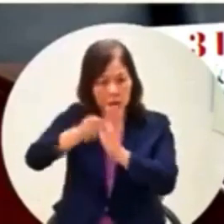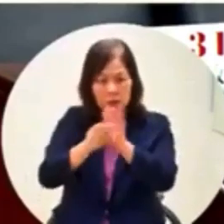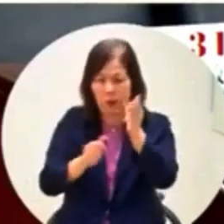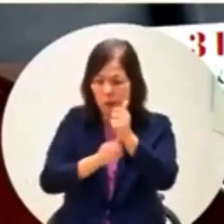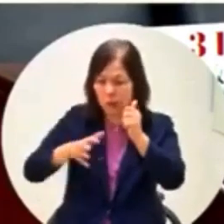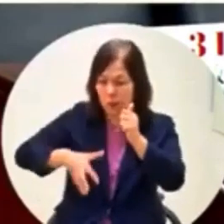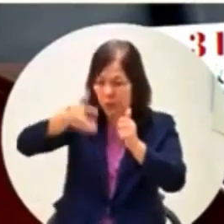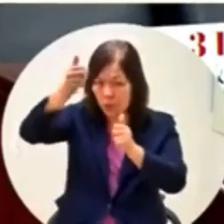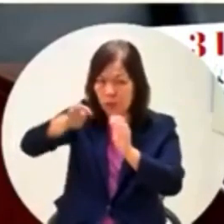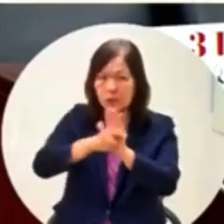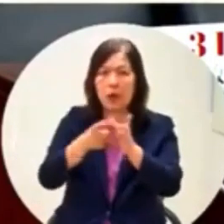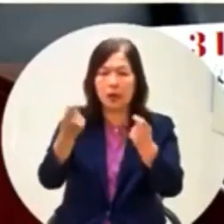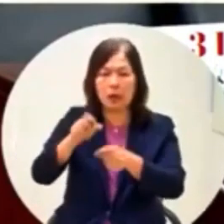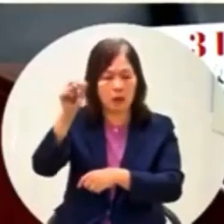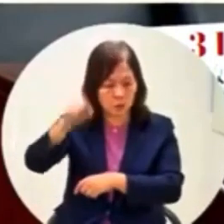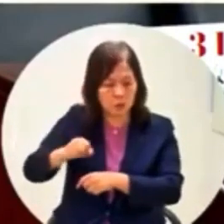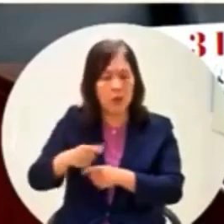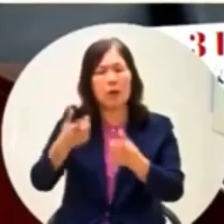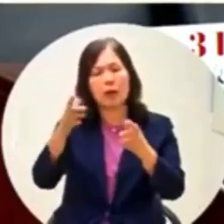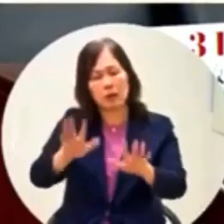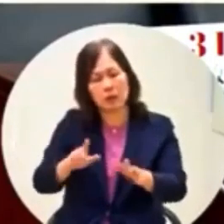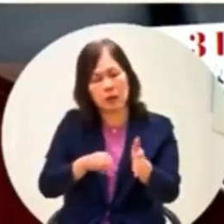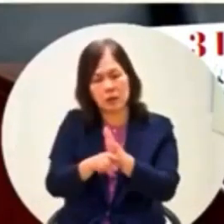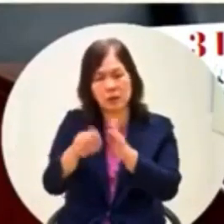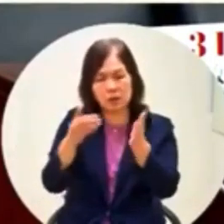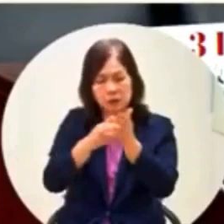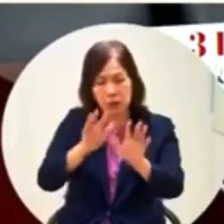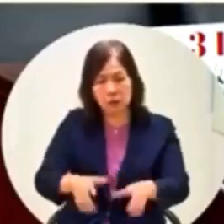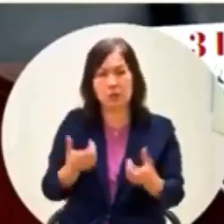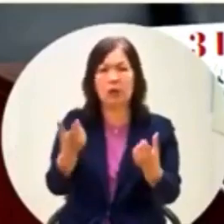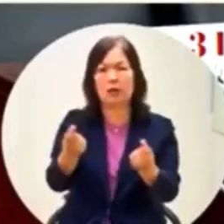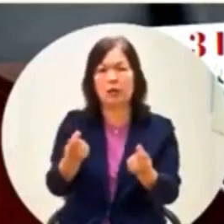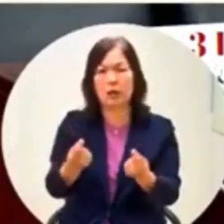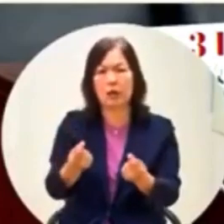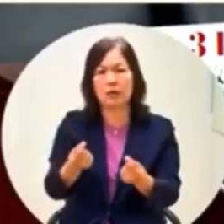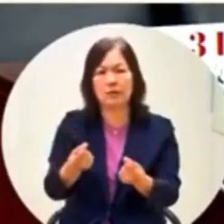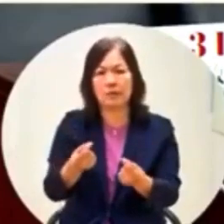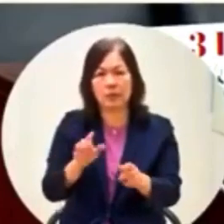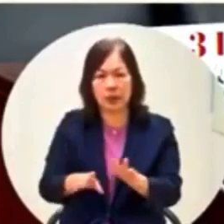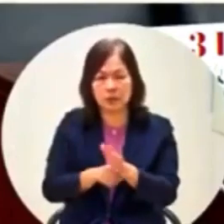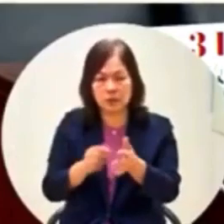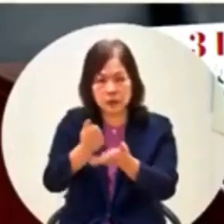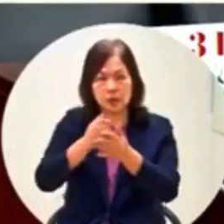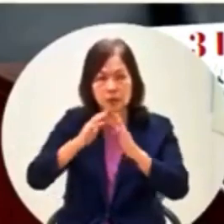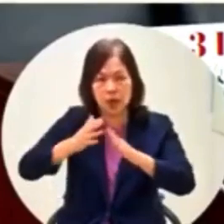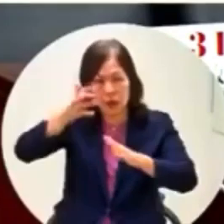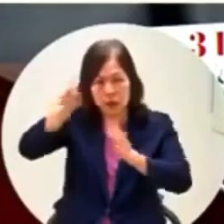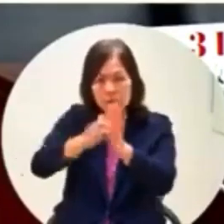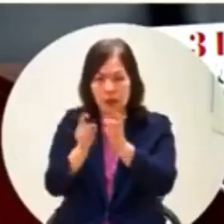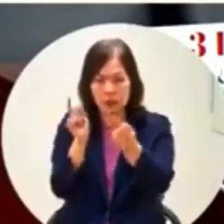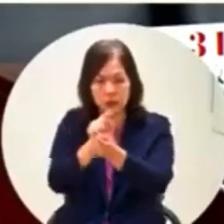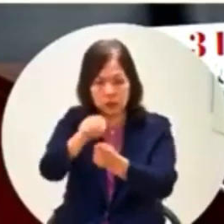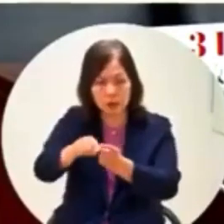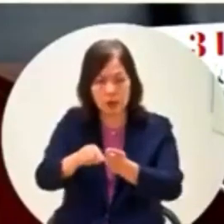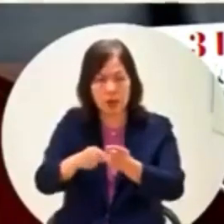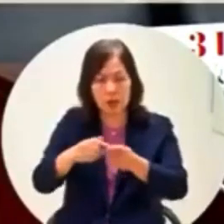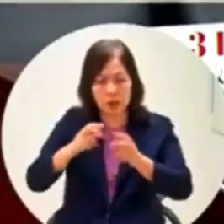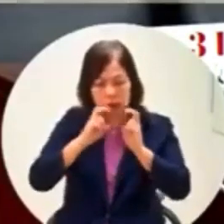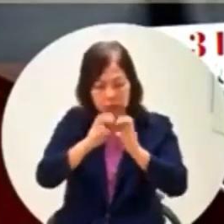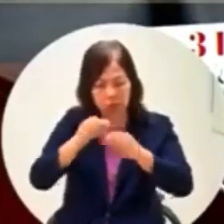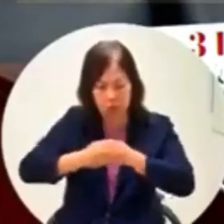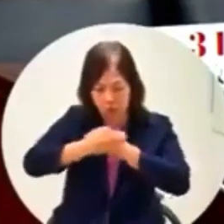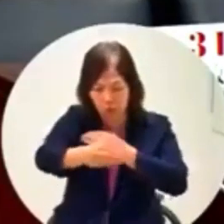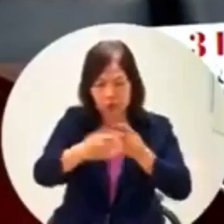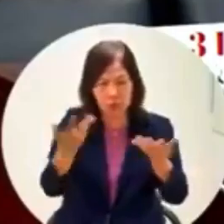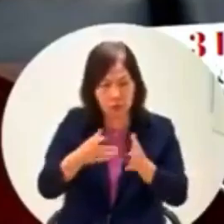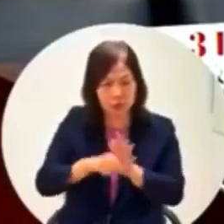可是到现在还摆这样所以是不是请韩市长针对这条捷运延伸来提出看法？市长请答复。